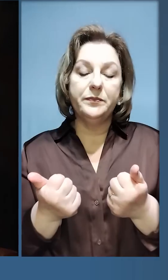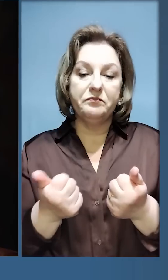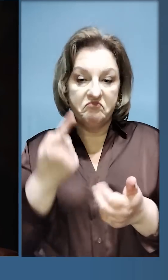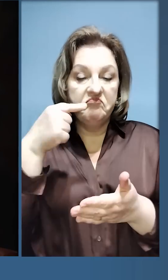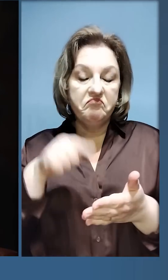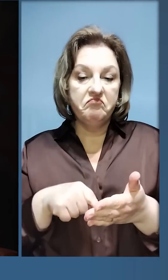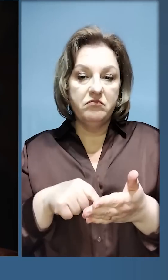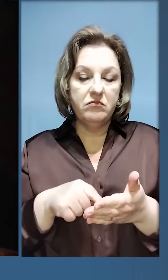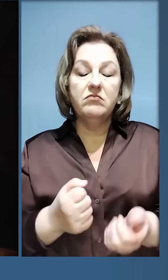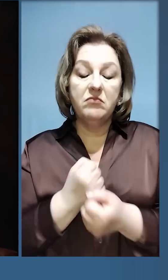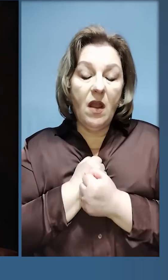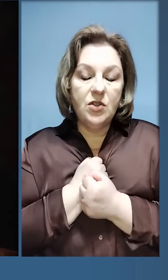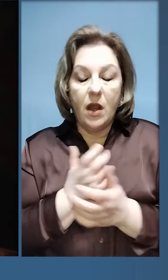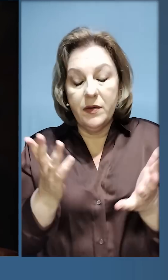Так.